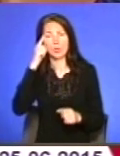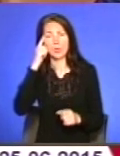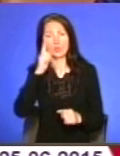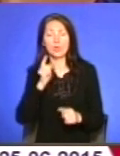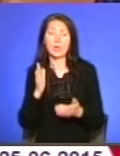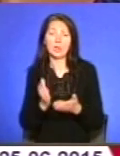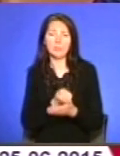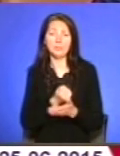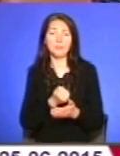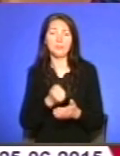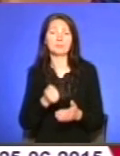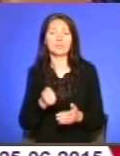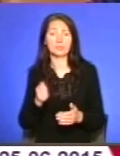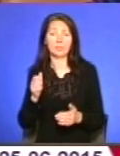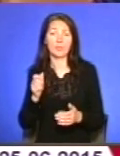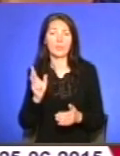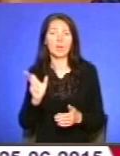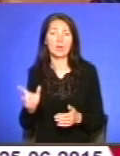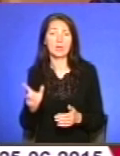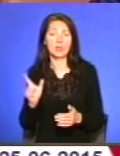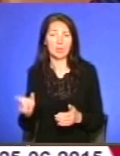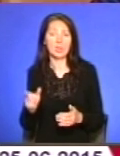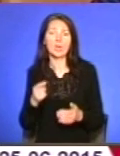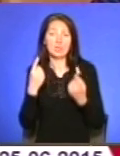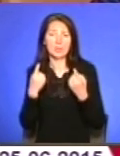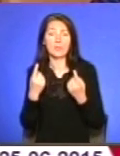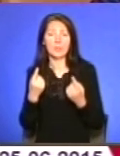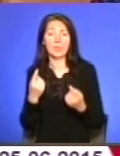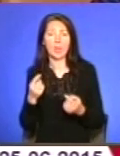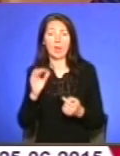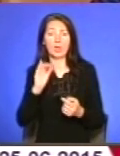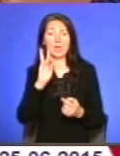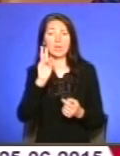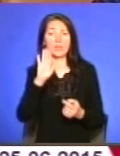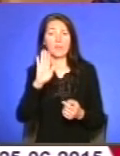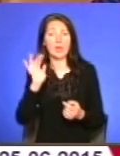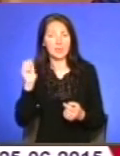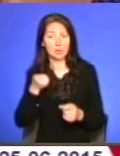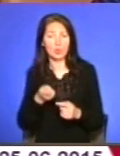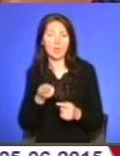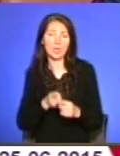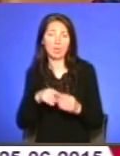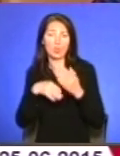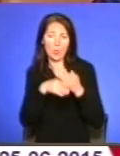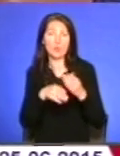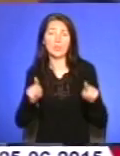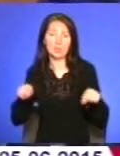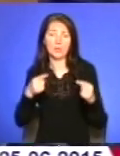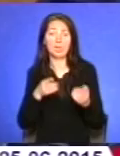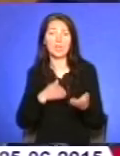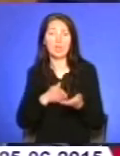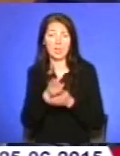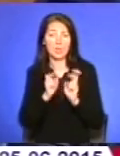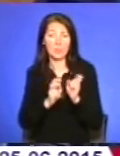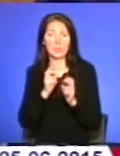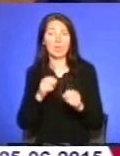знайдеться хто-небудь потужний інвестор, який допоможе їм створити лінію на базі сільської селищної ради. Є